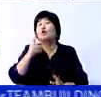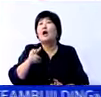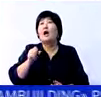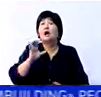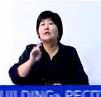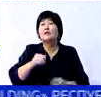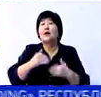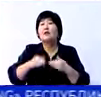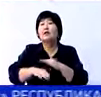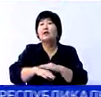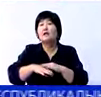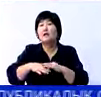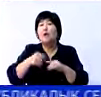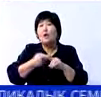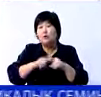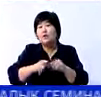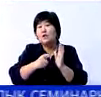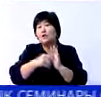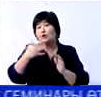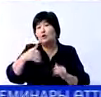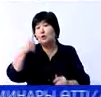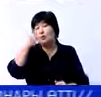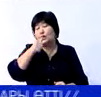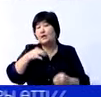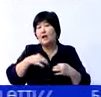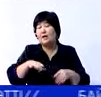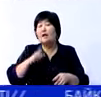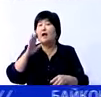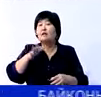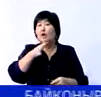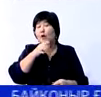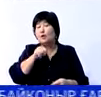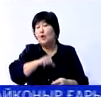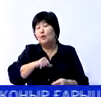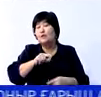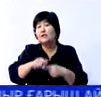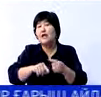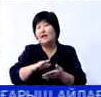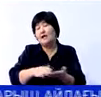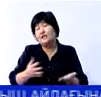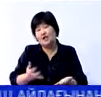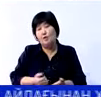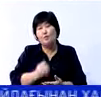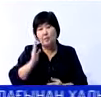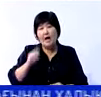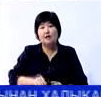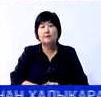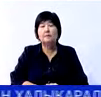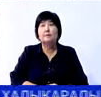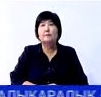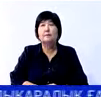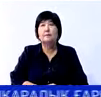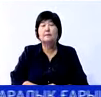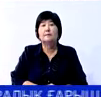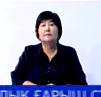астам дәуірлеген империяның 750 жылдығын атап өту алдағы уақытта өз жалғасын таппақ. Гүлзат Бақытжанқызы, Бөгенбай